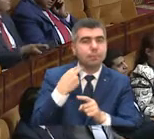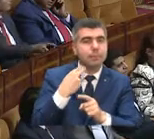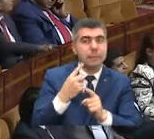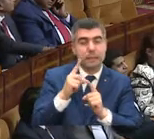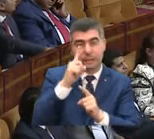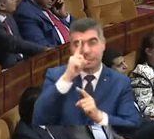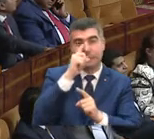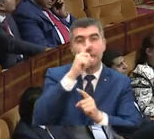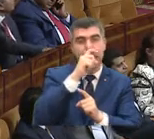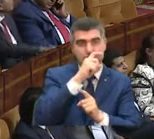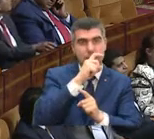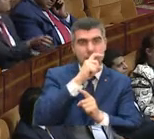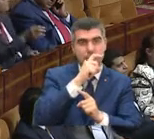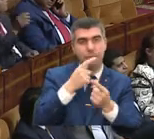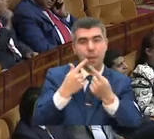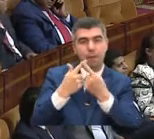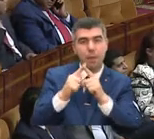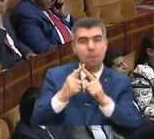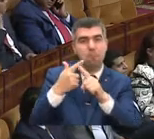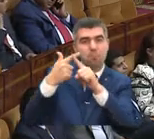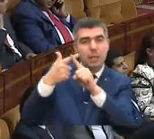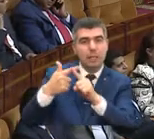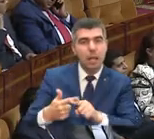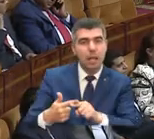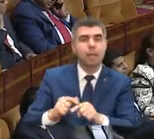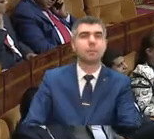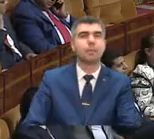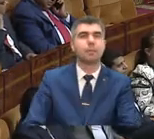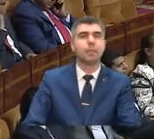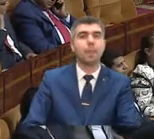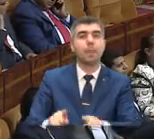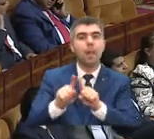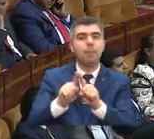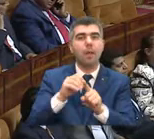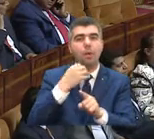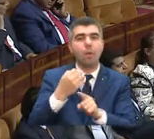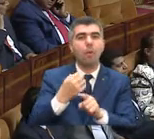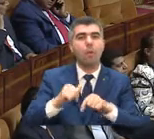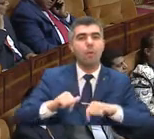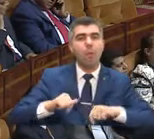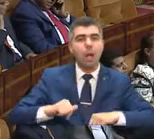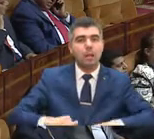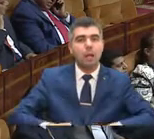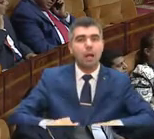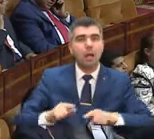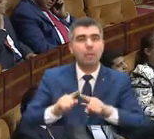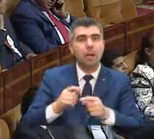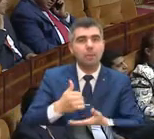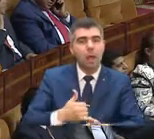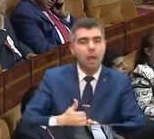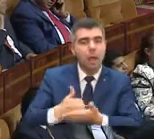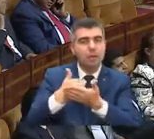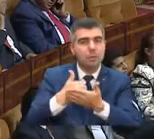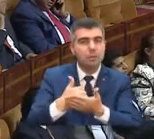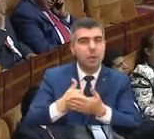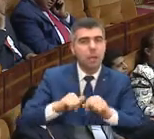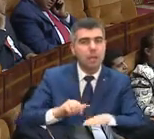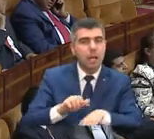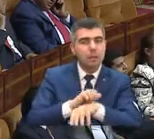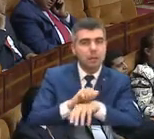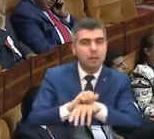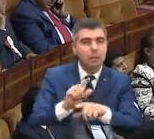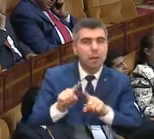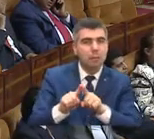سنوات في ميزانياتها، ولا تسعفها الوزارة بحصة تكميلية هزيلة من الضريبة على